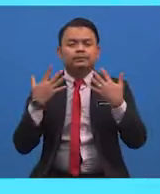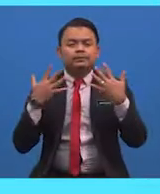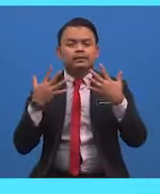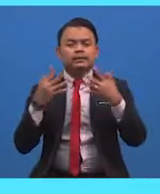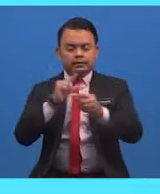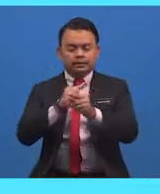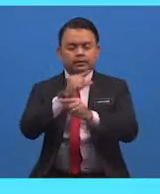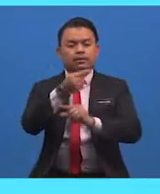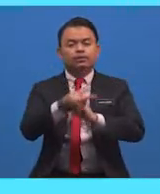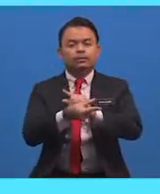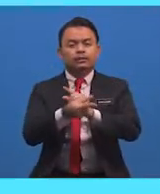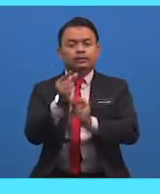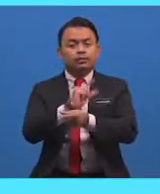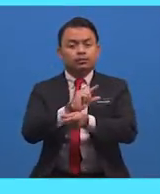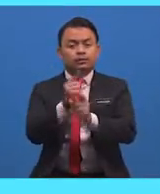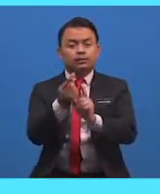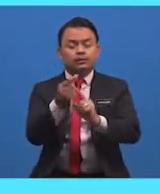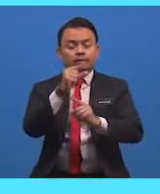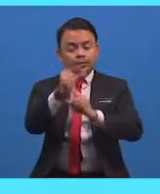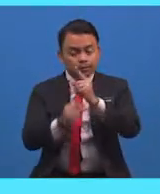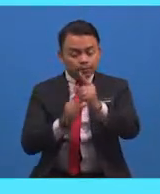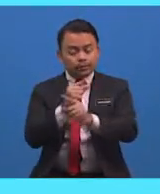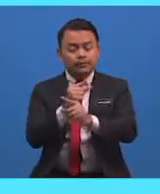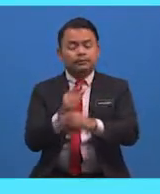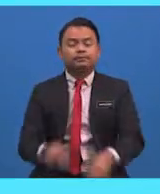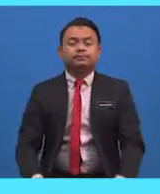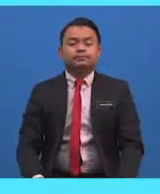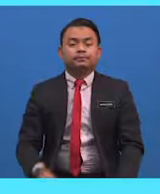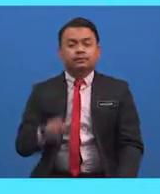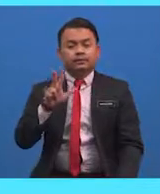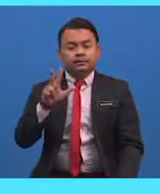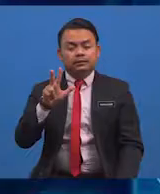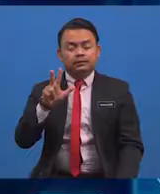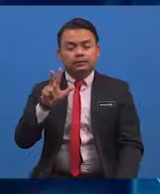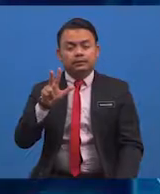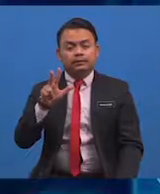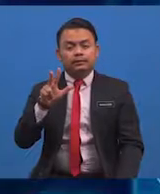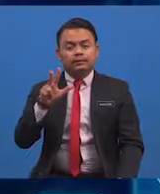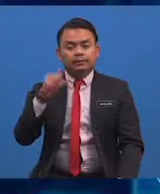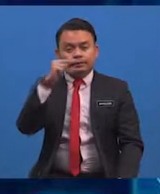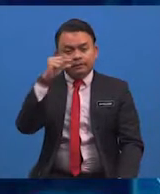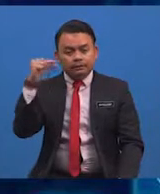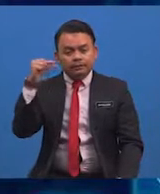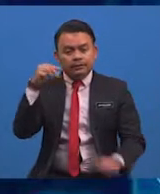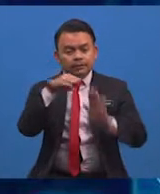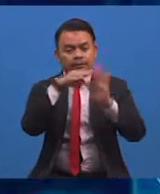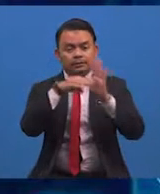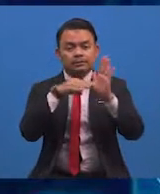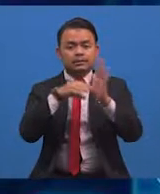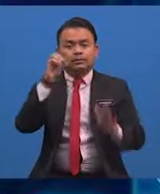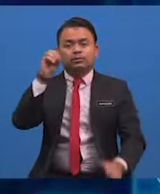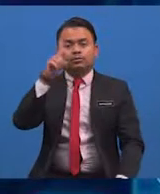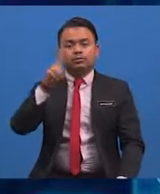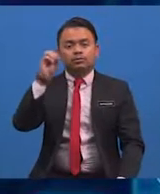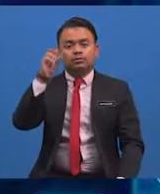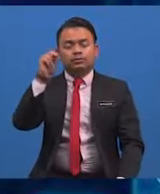Ketiga, menghuraikan berkenaan penipisan lapisan ozon. Baiklah, cikgu ingin